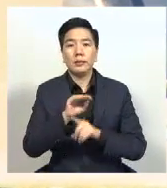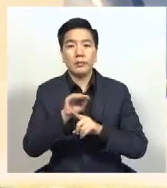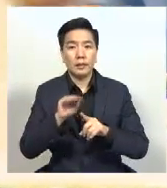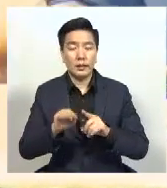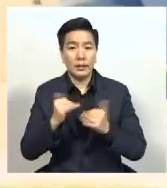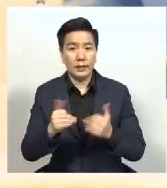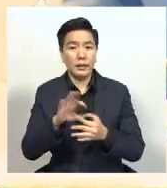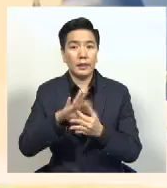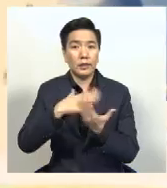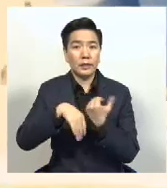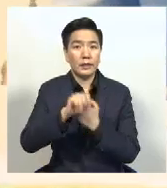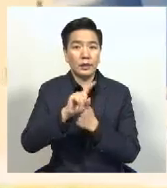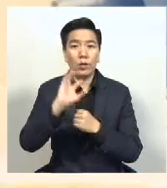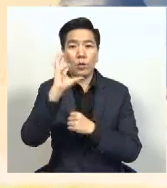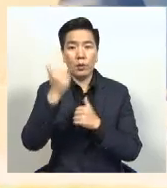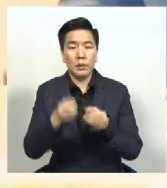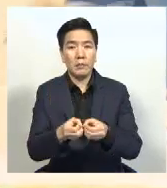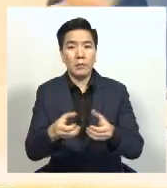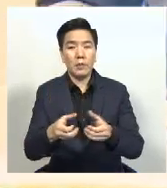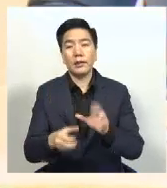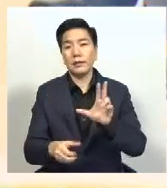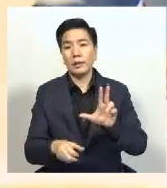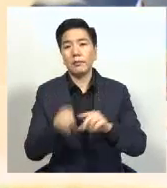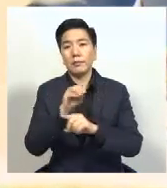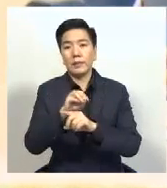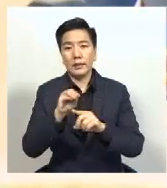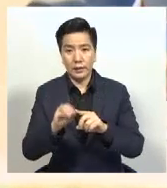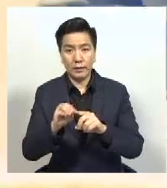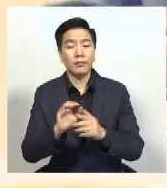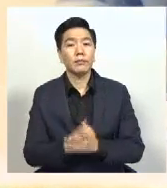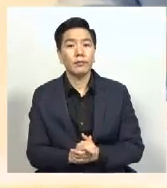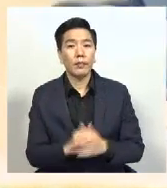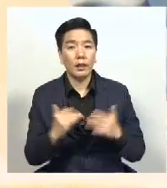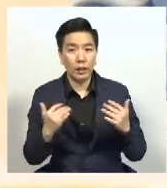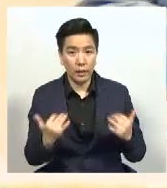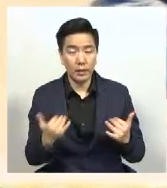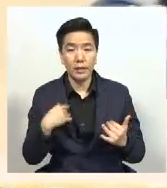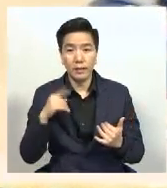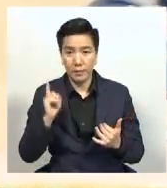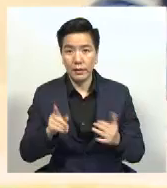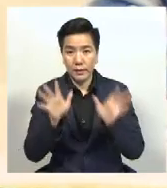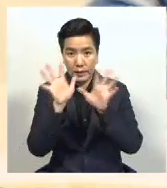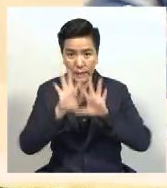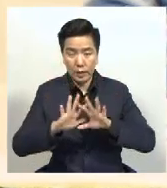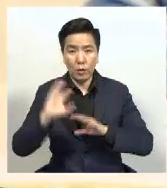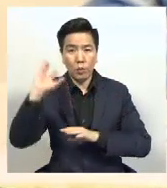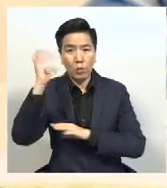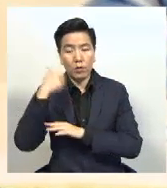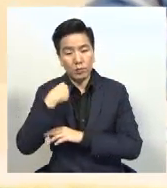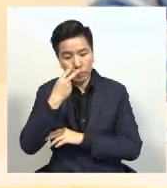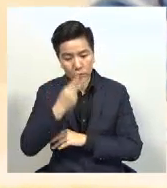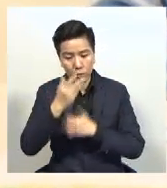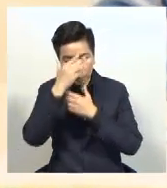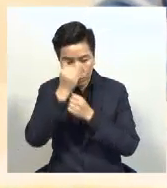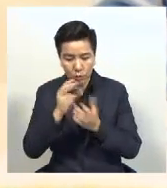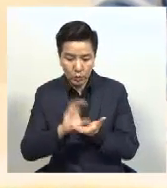ศรษฐกิจโลกเติบโตอยู่ที่ประมาณร้อยละ3รวมทั้งยังคงเป็นภูมิภาคที่นักลงทุนทั่วโลกให้ความ